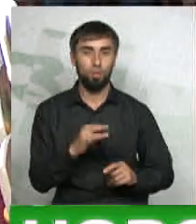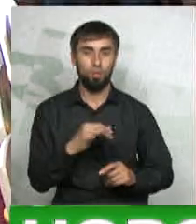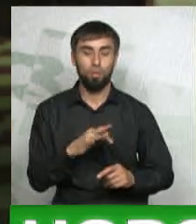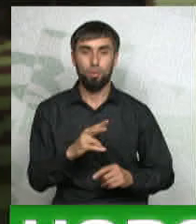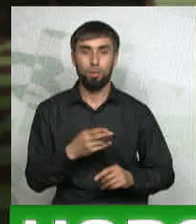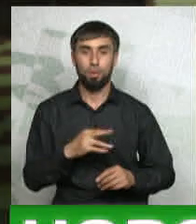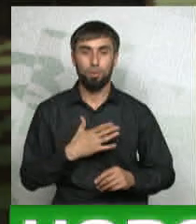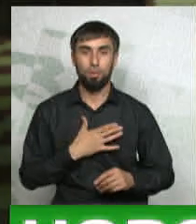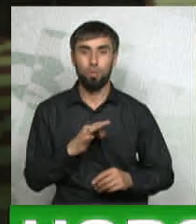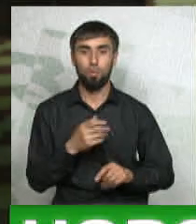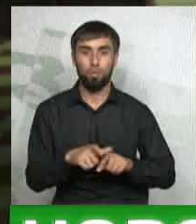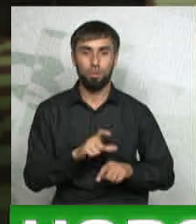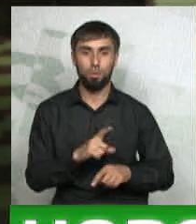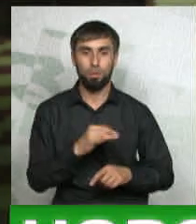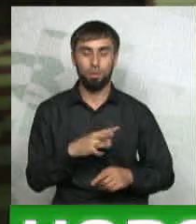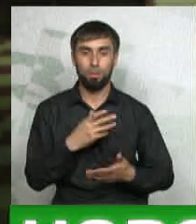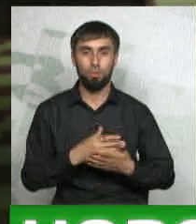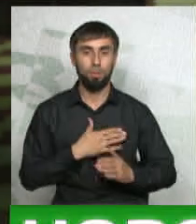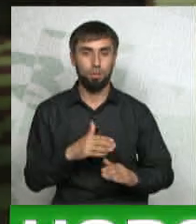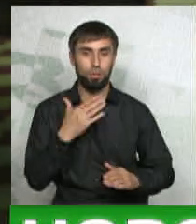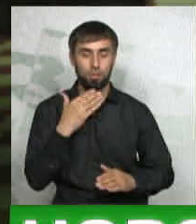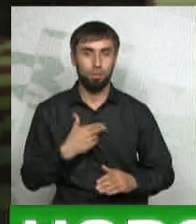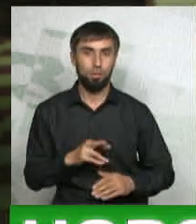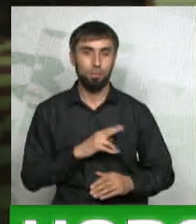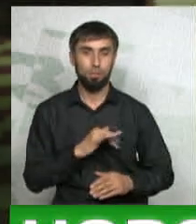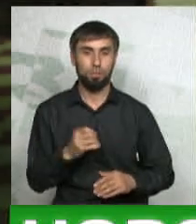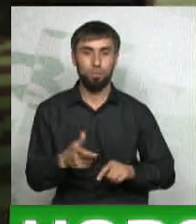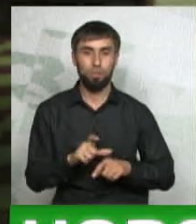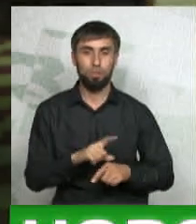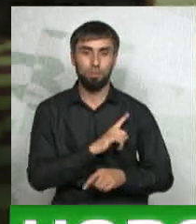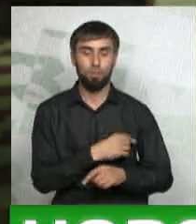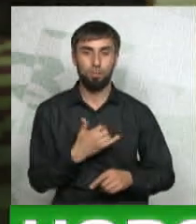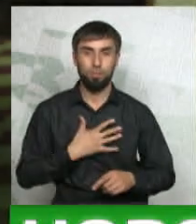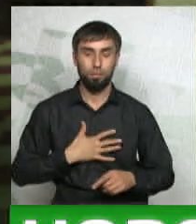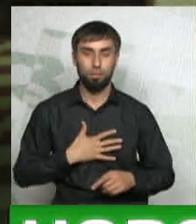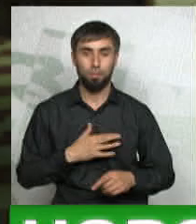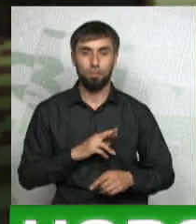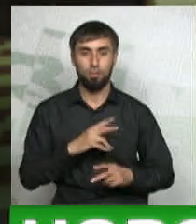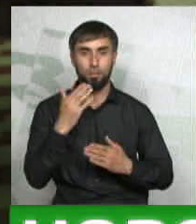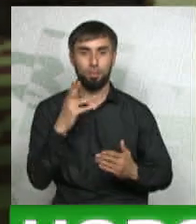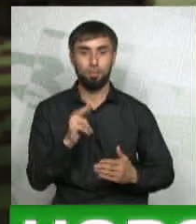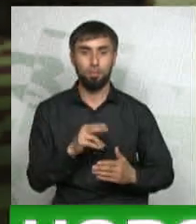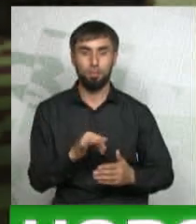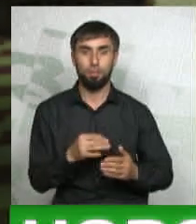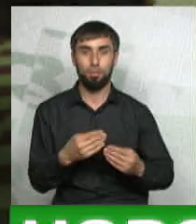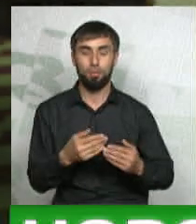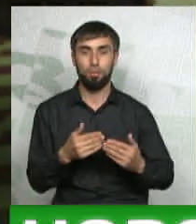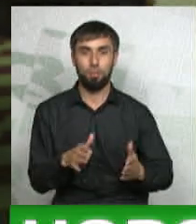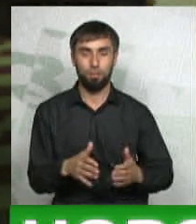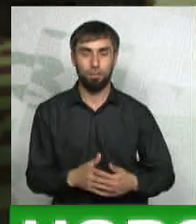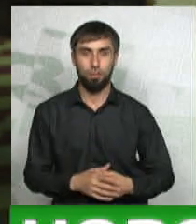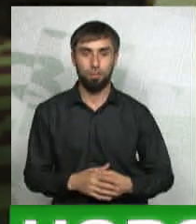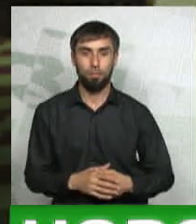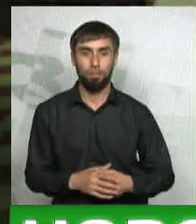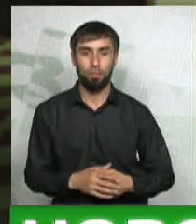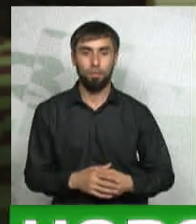меня очень значим. Я люблю своих детей. Я очень сильно сегодня волнуюсь. Я не знаю, как их отпустить. У